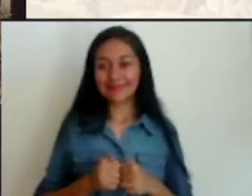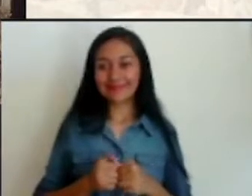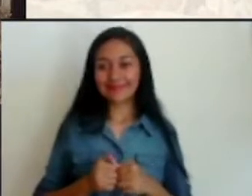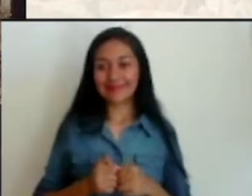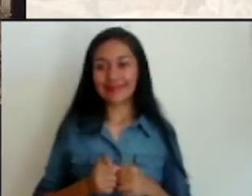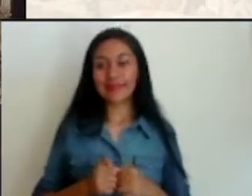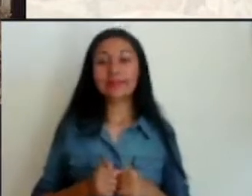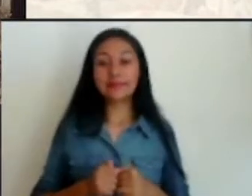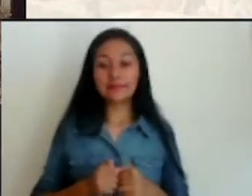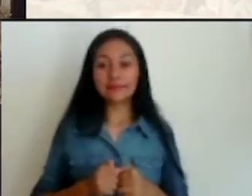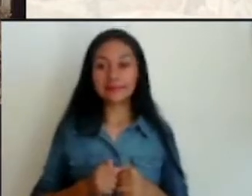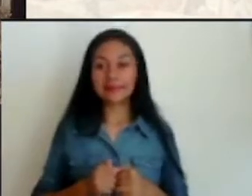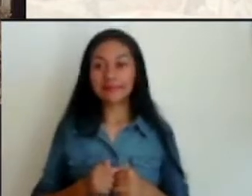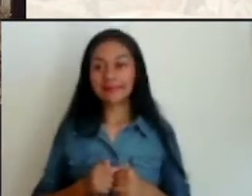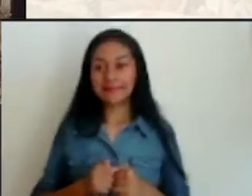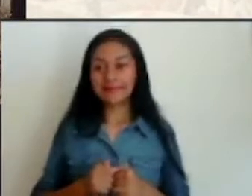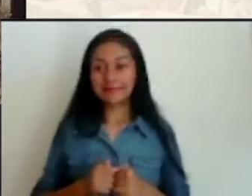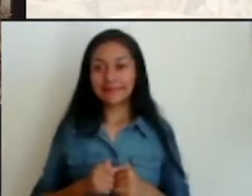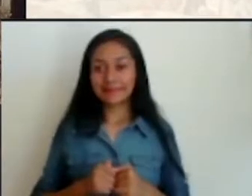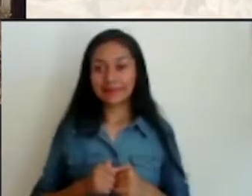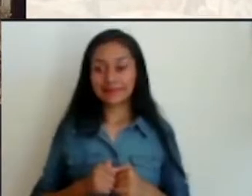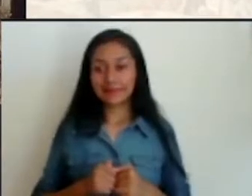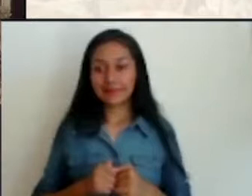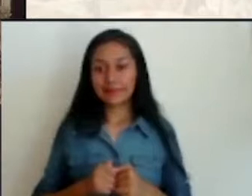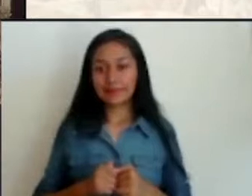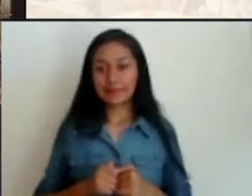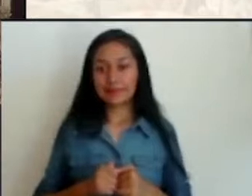En la osella corrispondente, Contarini celebra